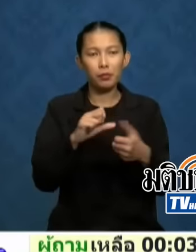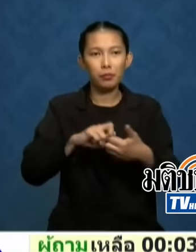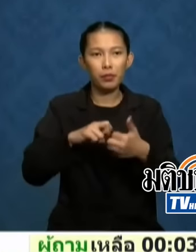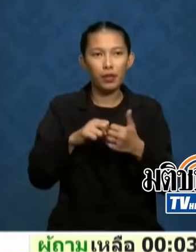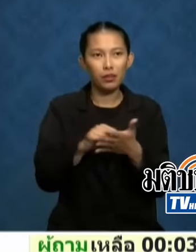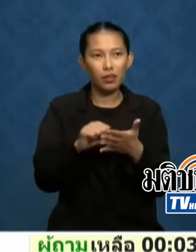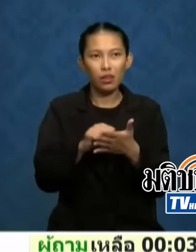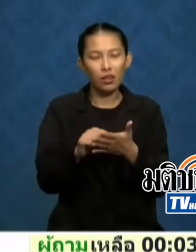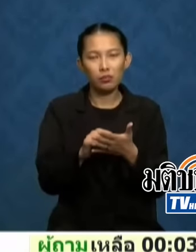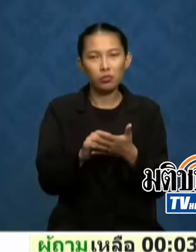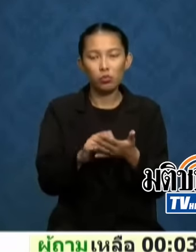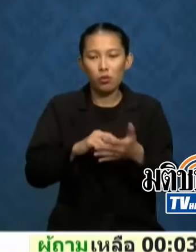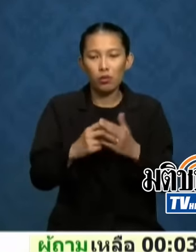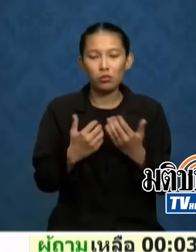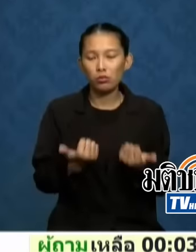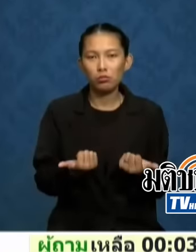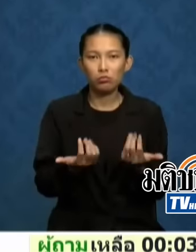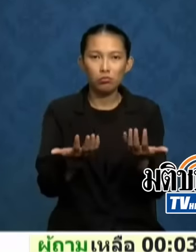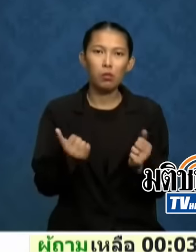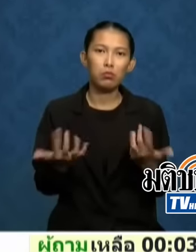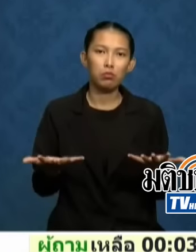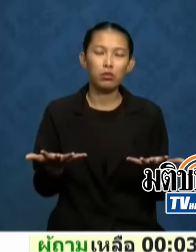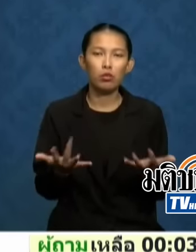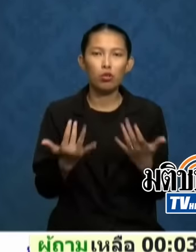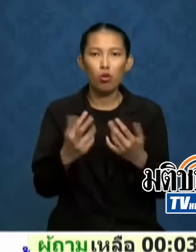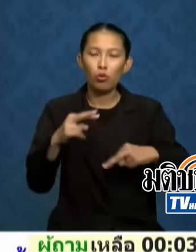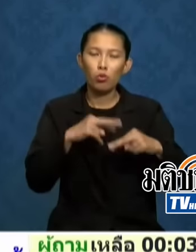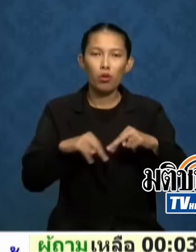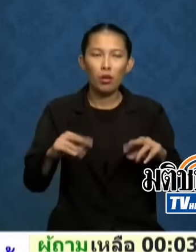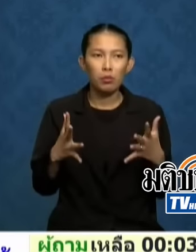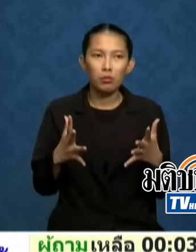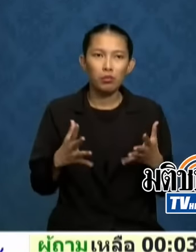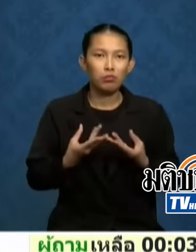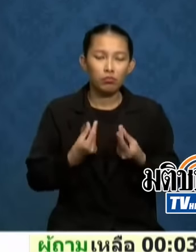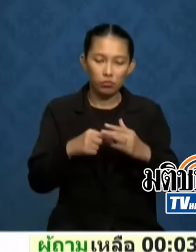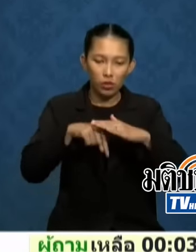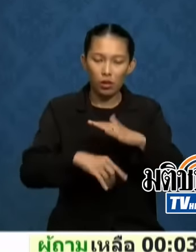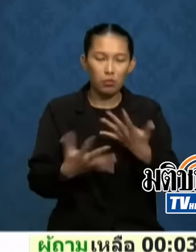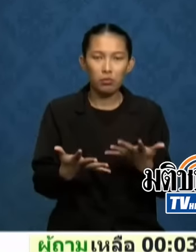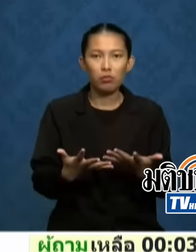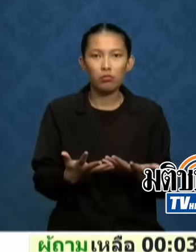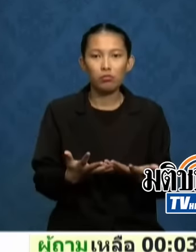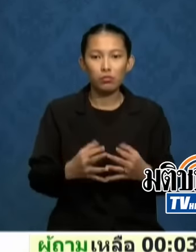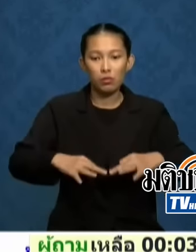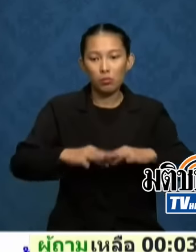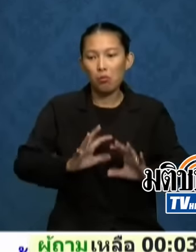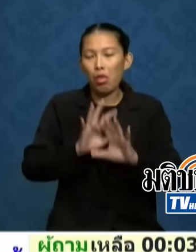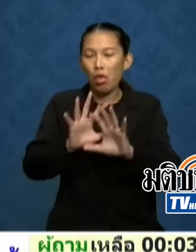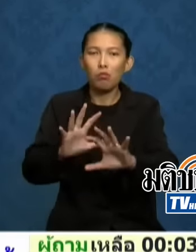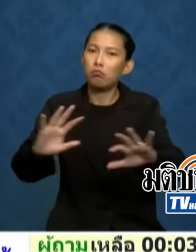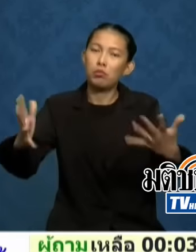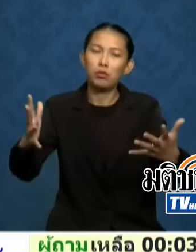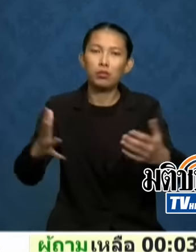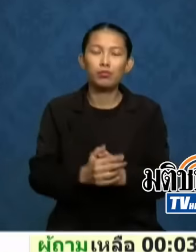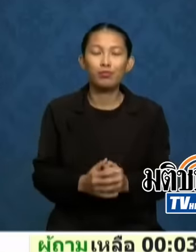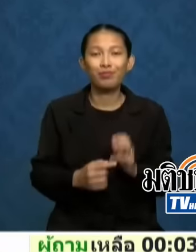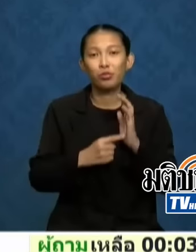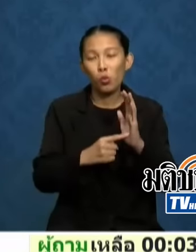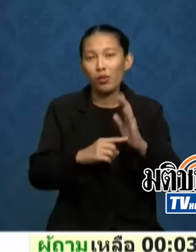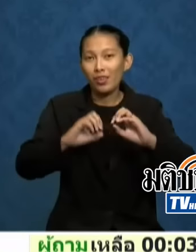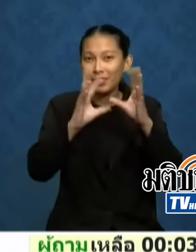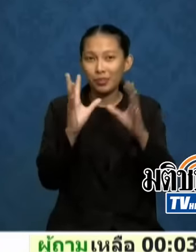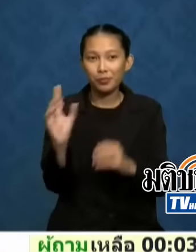เราไม่มีแผนการรับมือไม่มีแผนลงรายละเอียดเลยไม่ต้องพูดกันถึงเรื่องอพยพนะครับตรงนี้ไม่มีเลยผมยกตัวอย่างเห็น